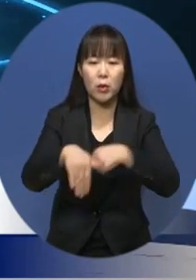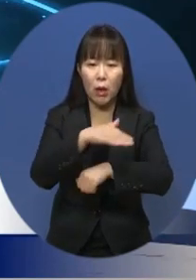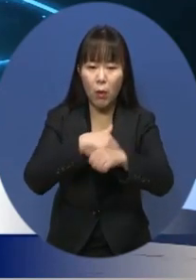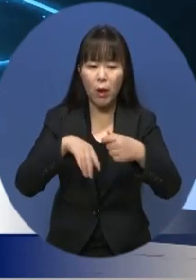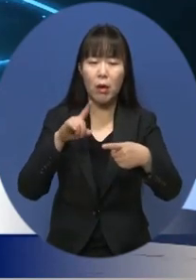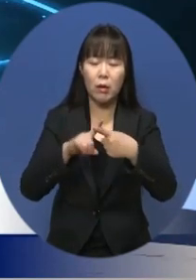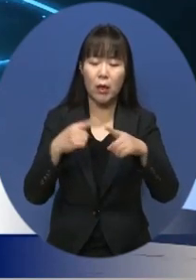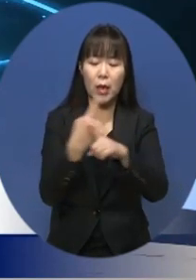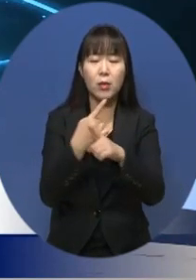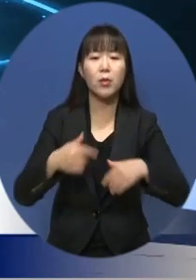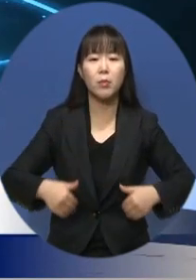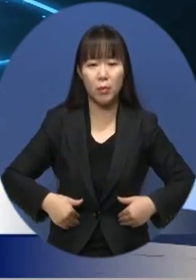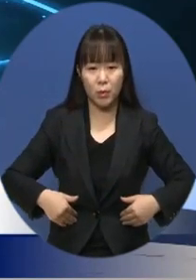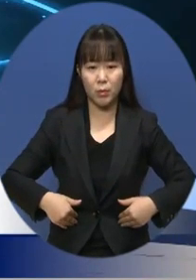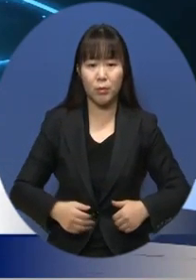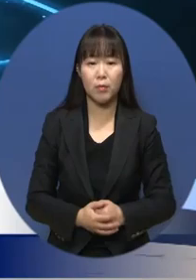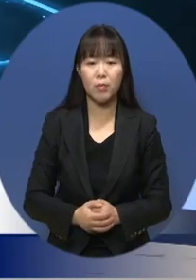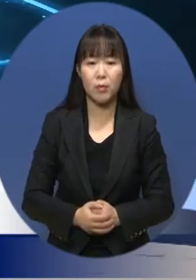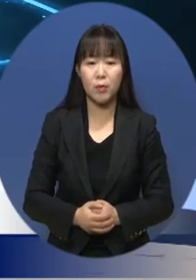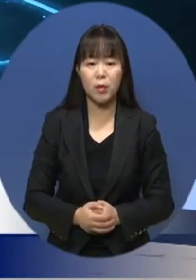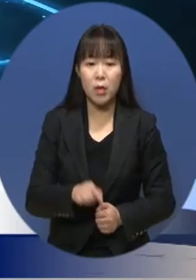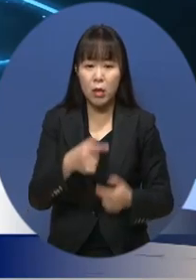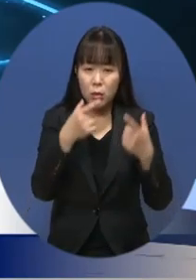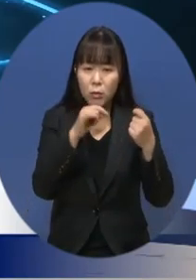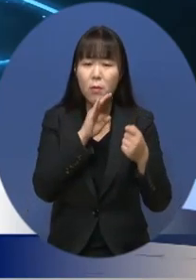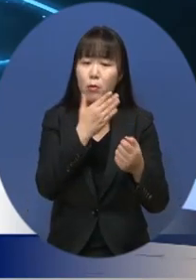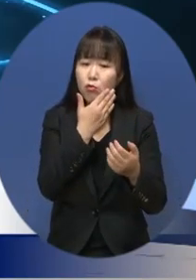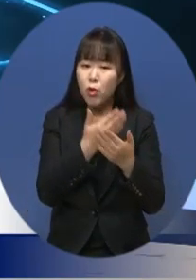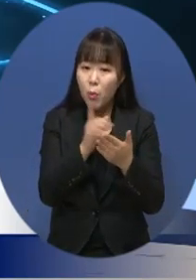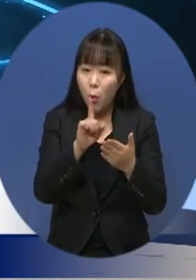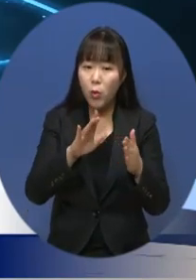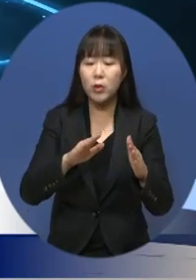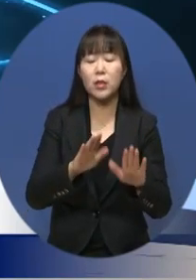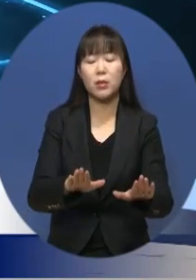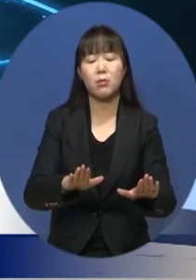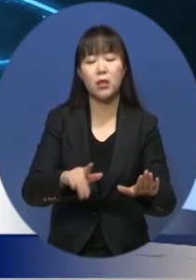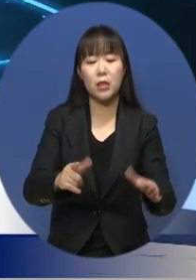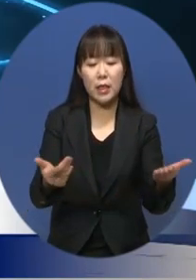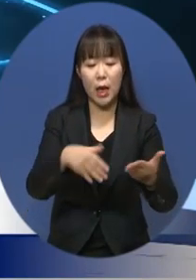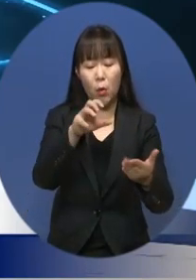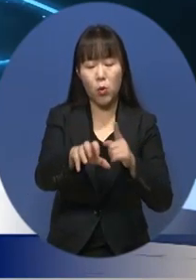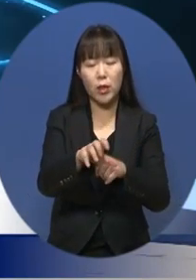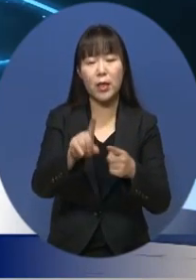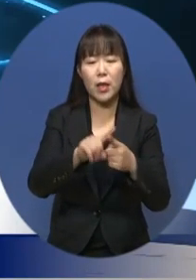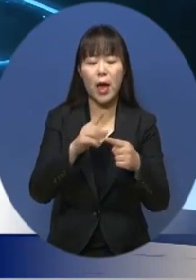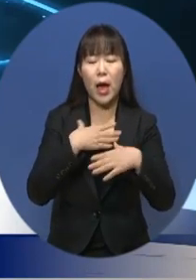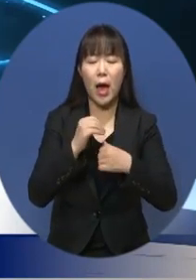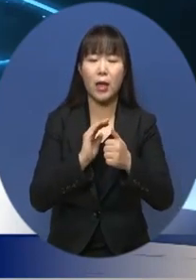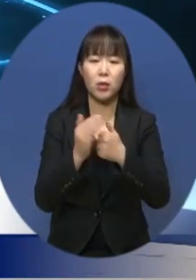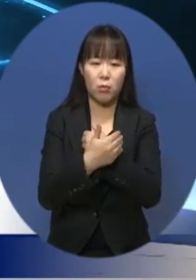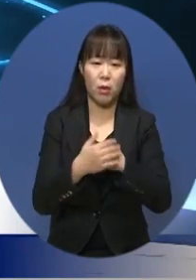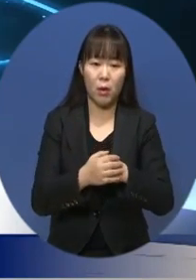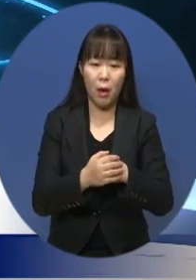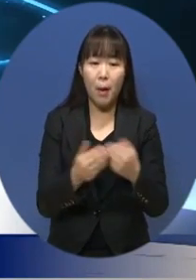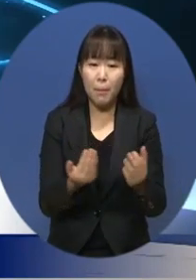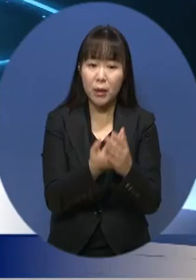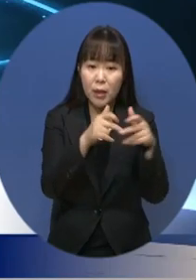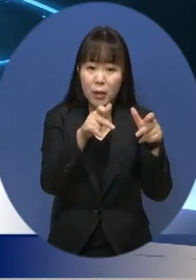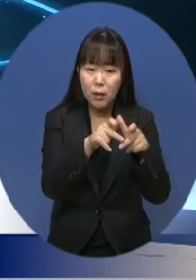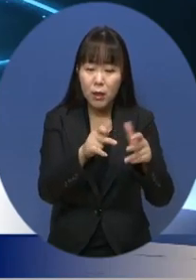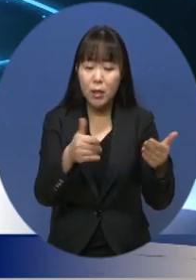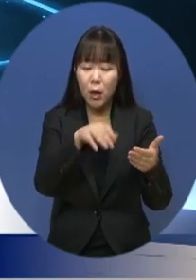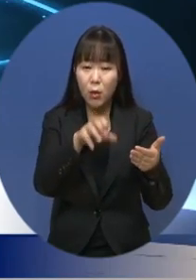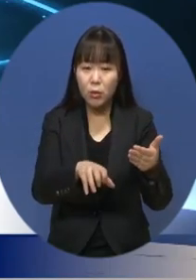개선이 필요해 보이는데요 이것 만큼 중요한 것이 현장의 안전 입니다 발달 장애인 근로자들이